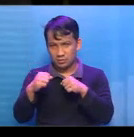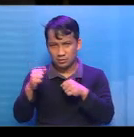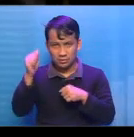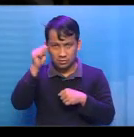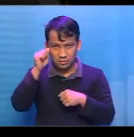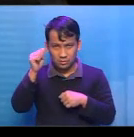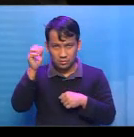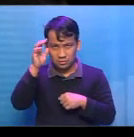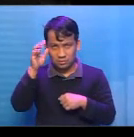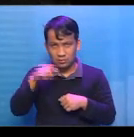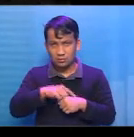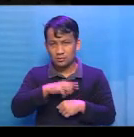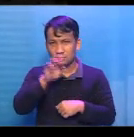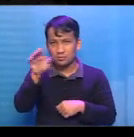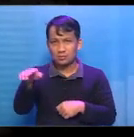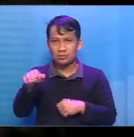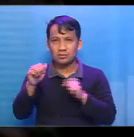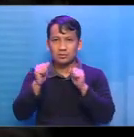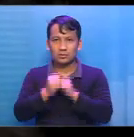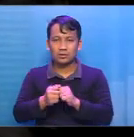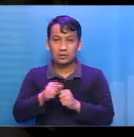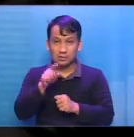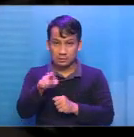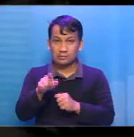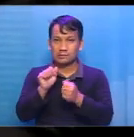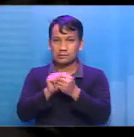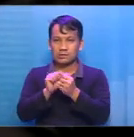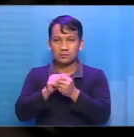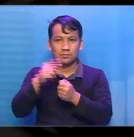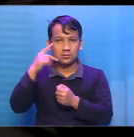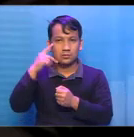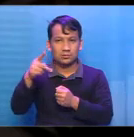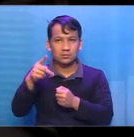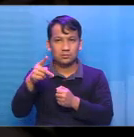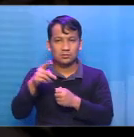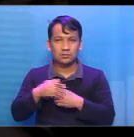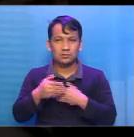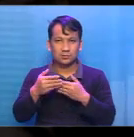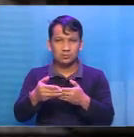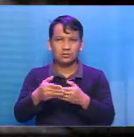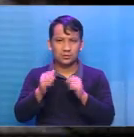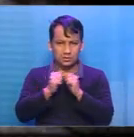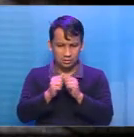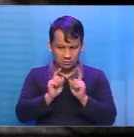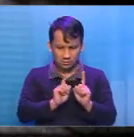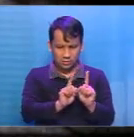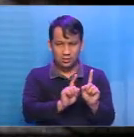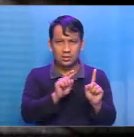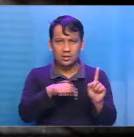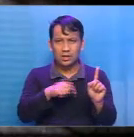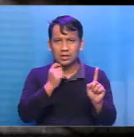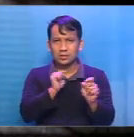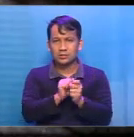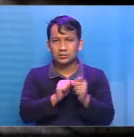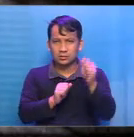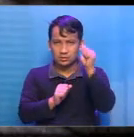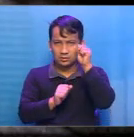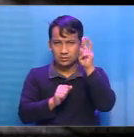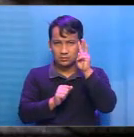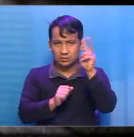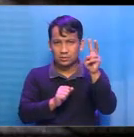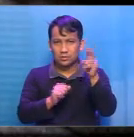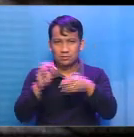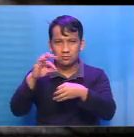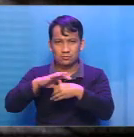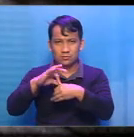Cayetano kay Pangulong Duterte sa Malacanang, kasama si Paduano sa entourage ni Velasco. Kilala rin siyang kaalyado ni Velasco at